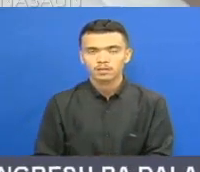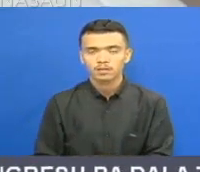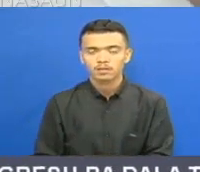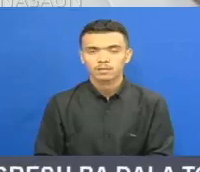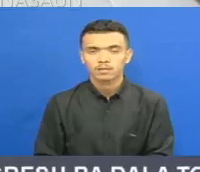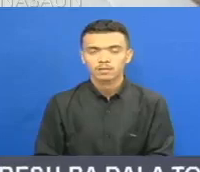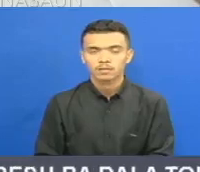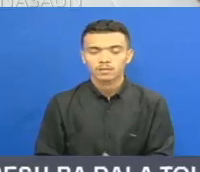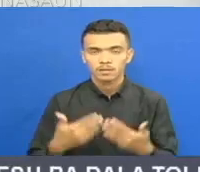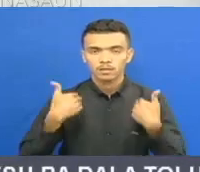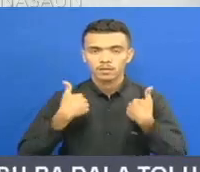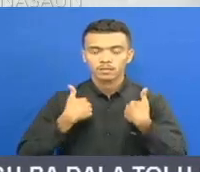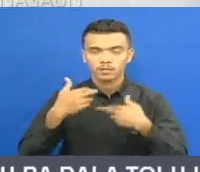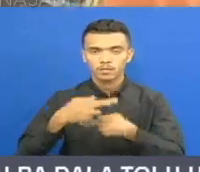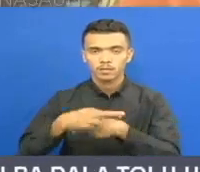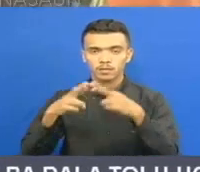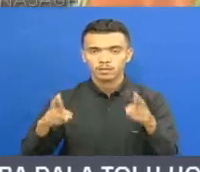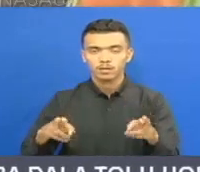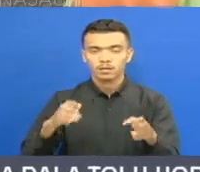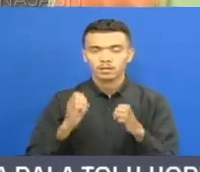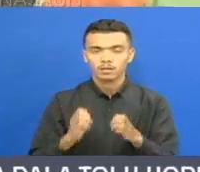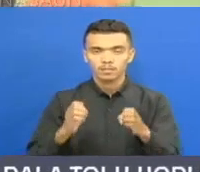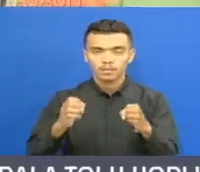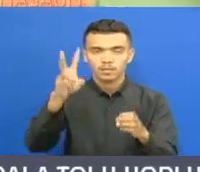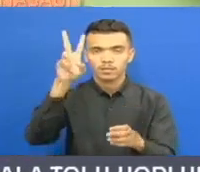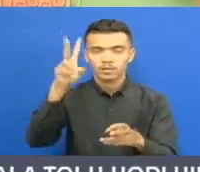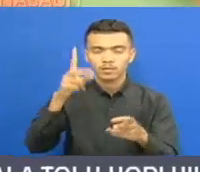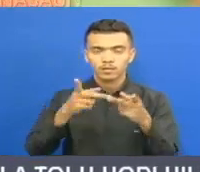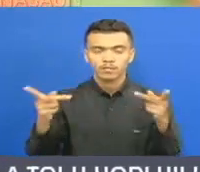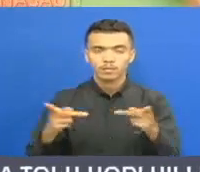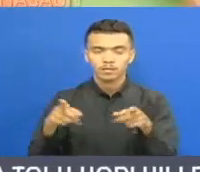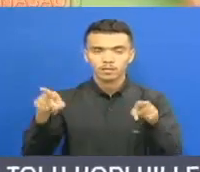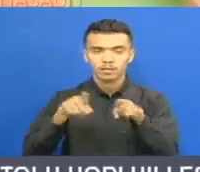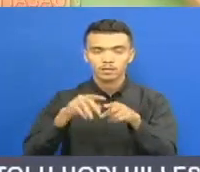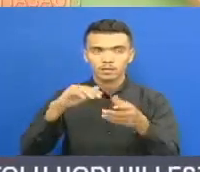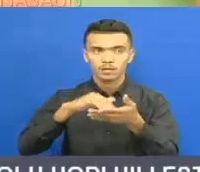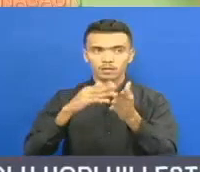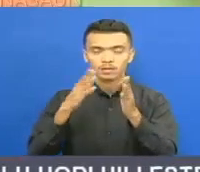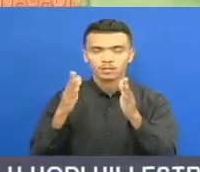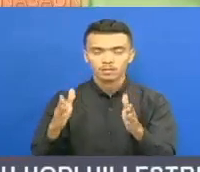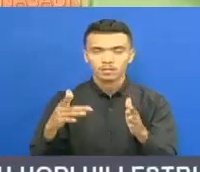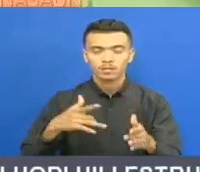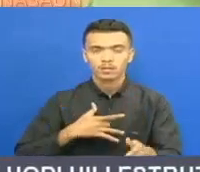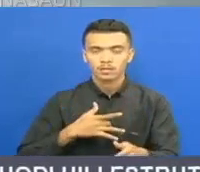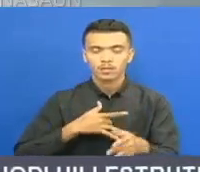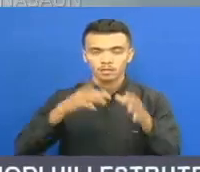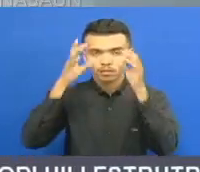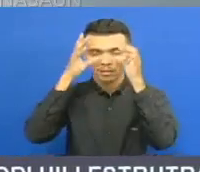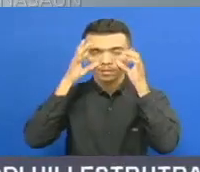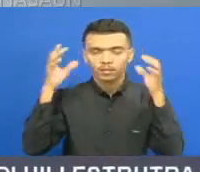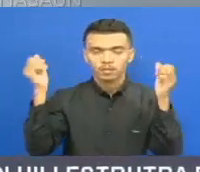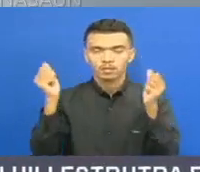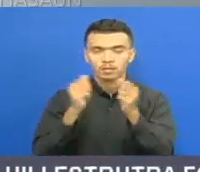di nama sala emergensi yorua. Ia fatin hanesan estudante Pasquela Maria Marcelina senti tristi ho situasau